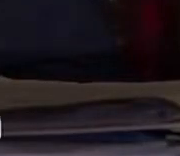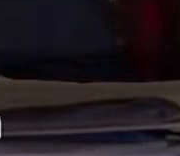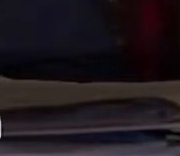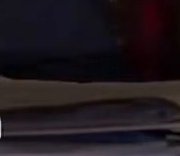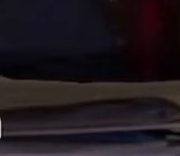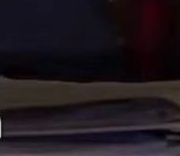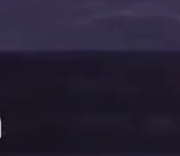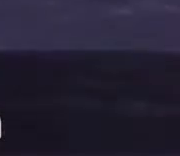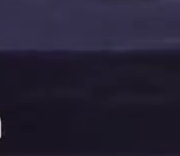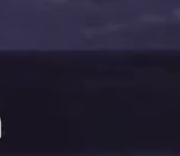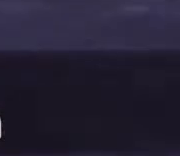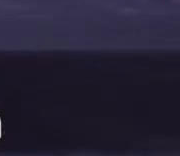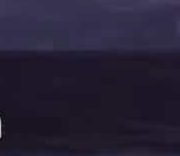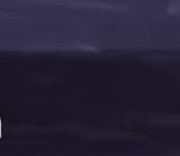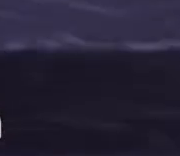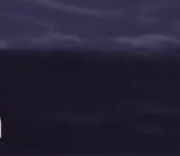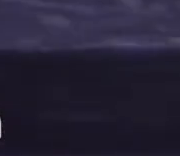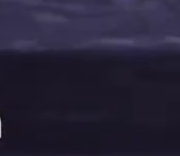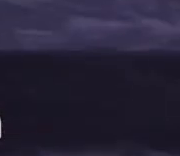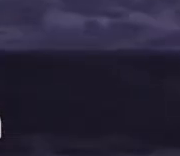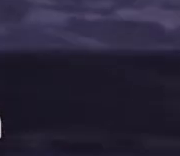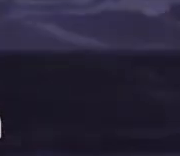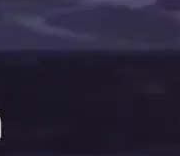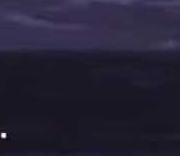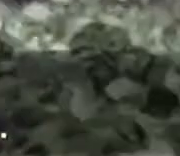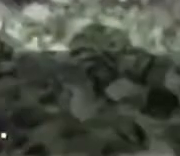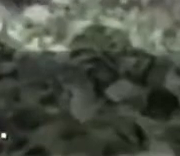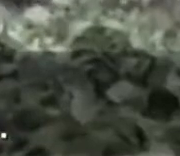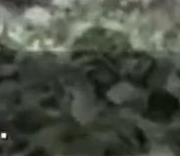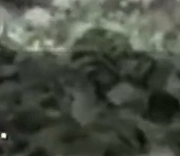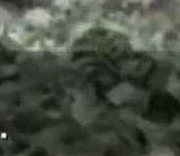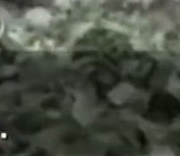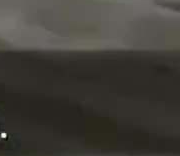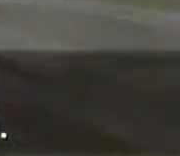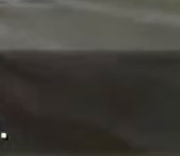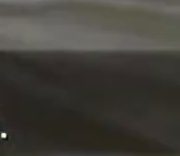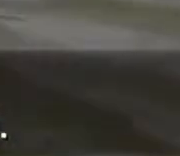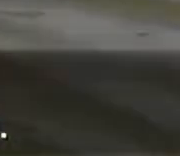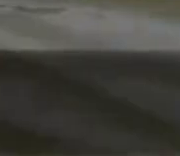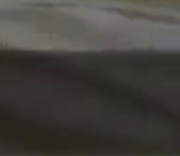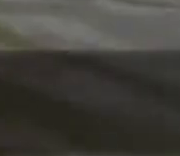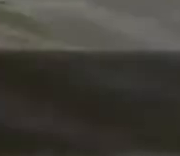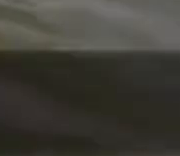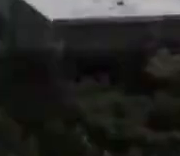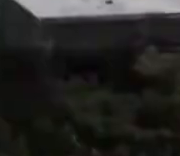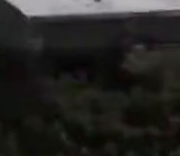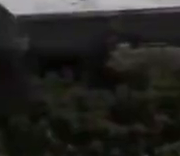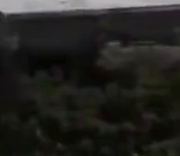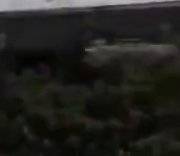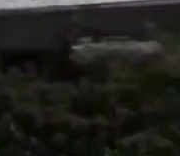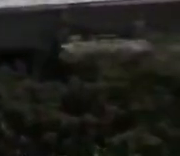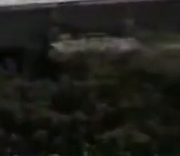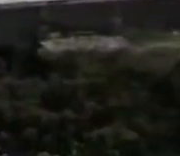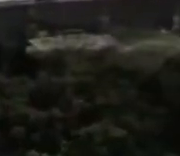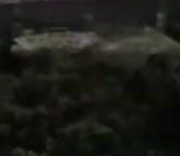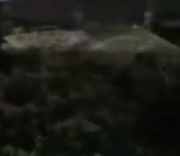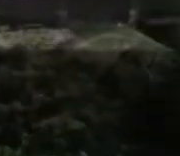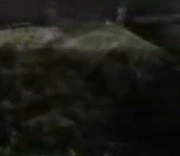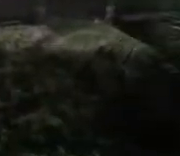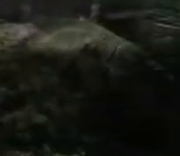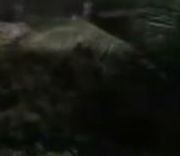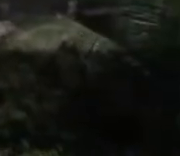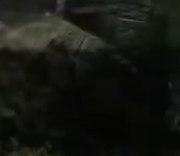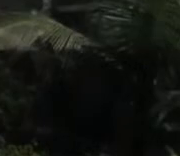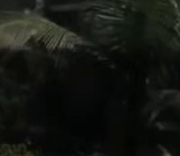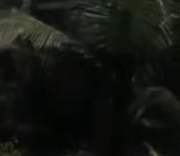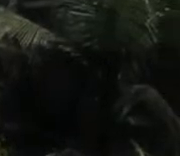আমরা ধরি জনপদের দিক থেকে সর্বশেষ অবস্থান আর দুর্যোগের দিক থেকে প্রথম অবস্থান, পানির যে আধার যেগুলো সেগুলো বিপর্যস্ত হয়ে যায়, সম্পূর্ণ